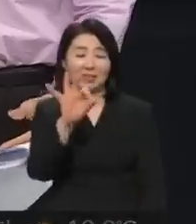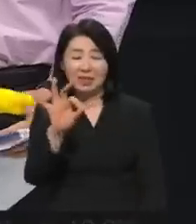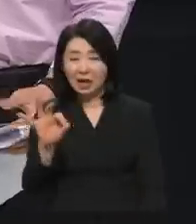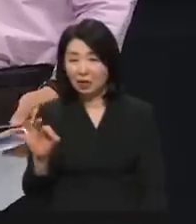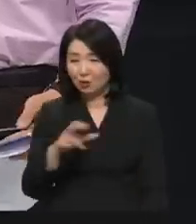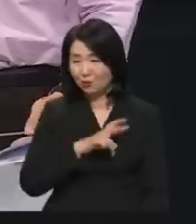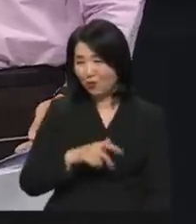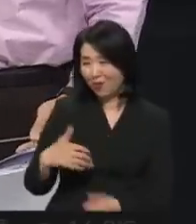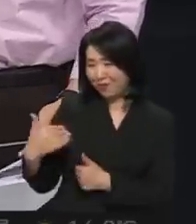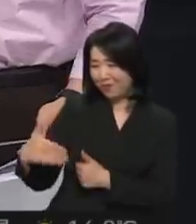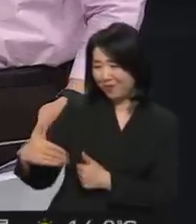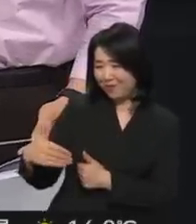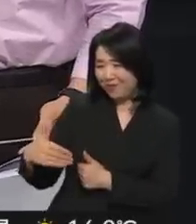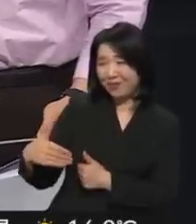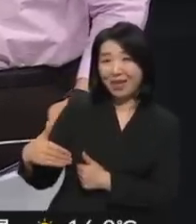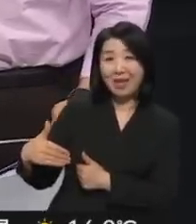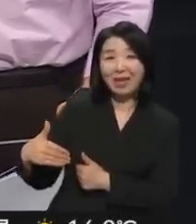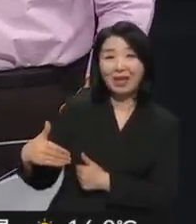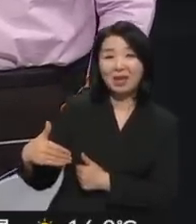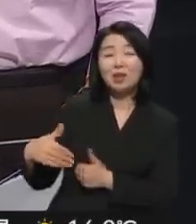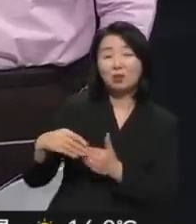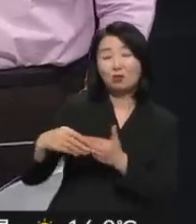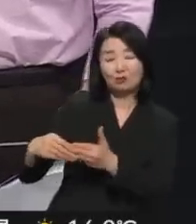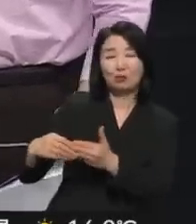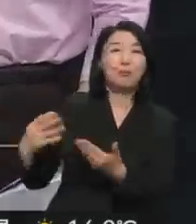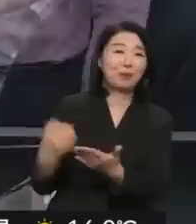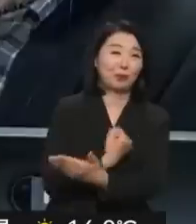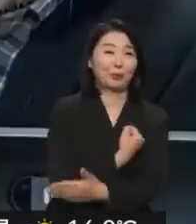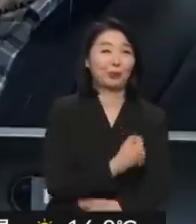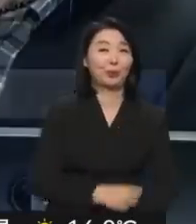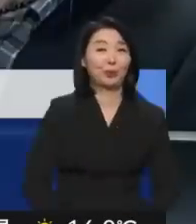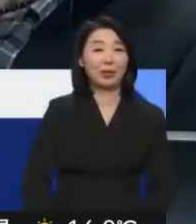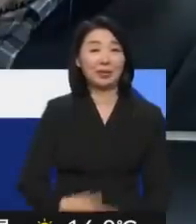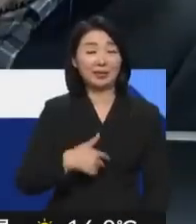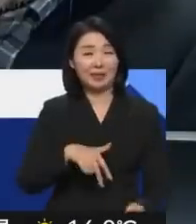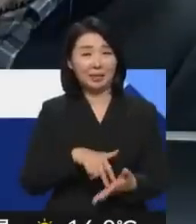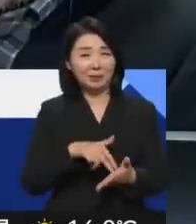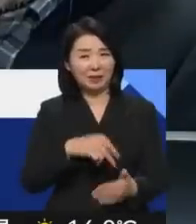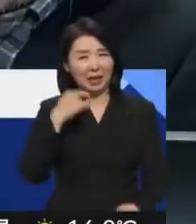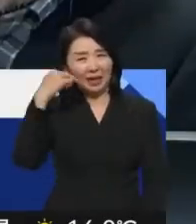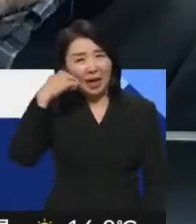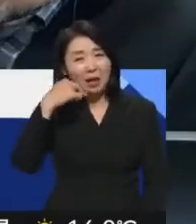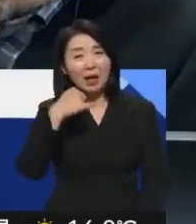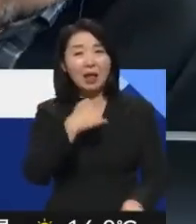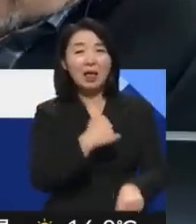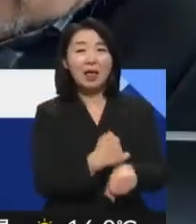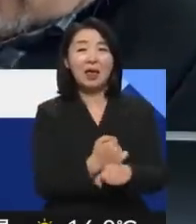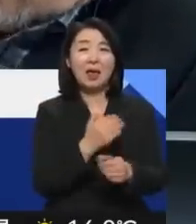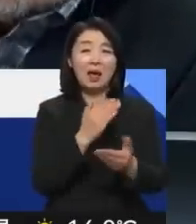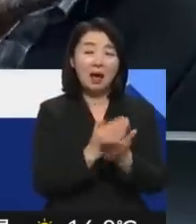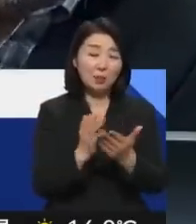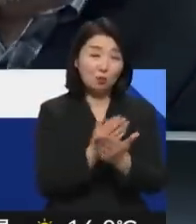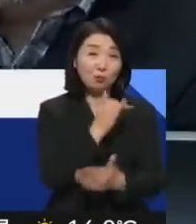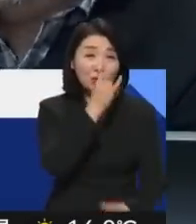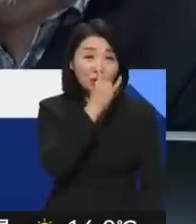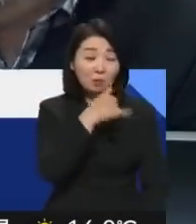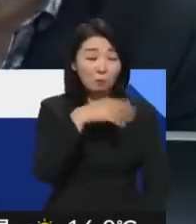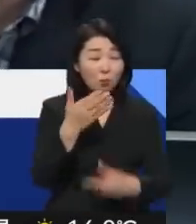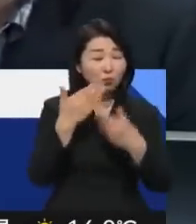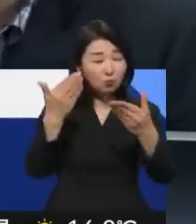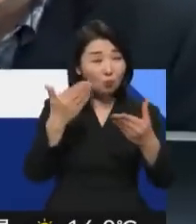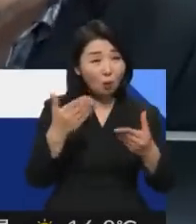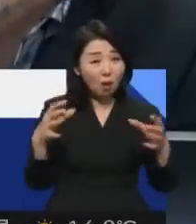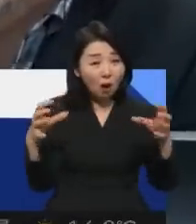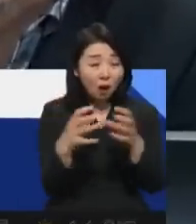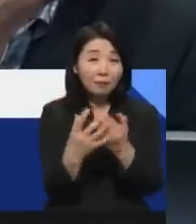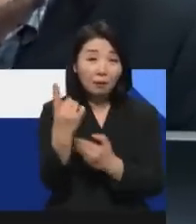나서면서 주도권을 뺏겼다고 지적했습니다. 제 입장에서는 깐깐하게 되는 거 안 되는 거 구분하고 있었던 것이고 그때 다 내주고 뭐 합당도